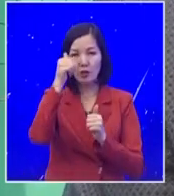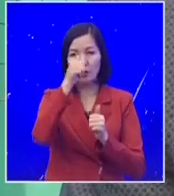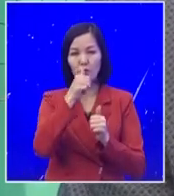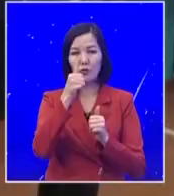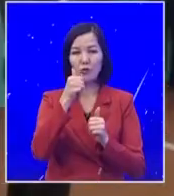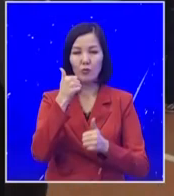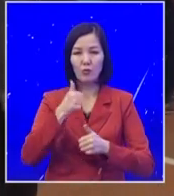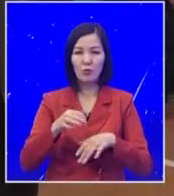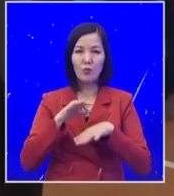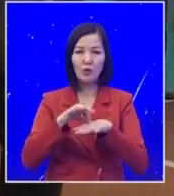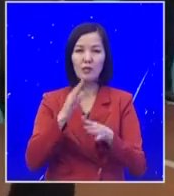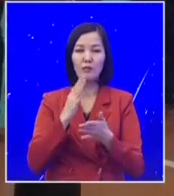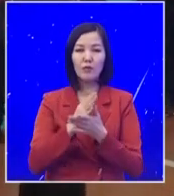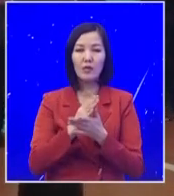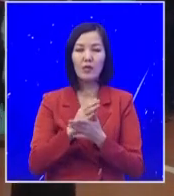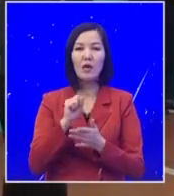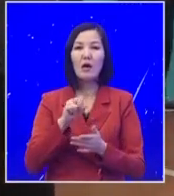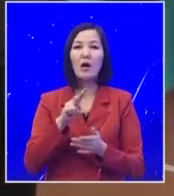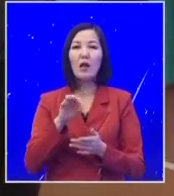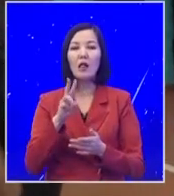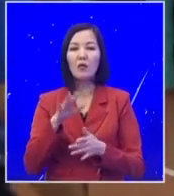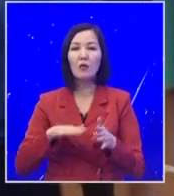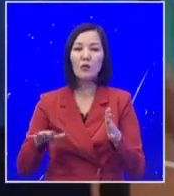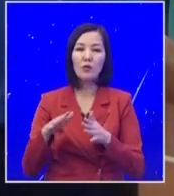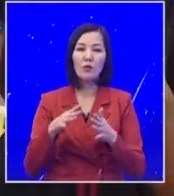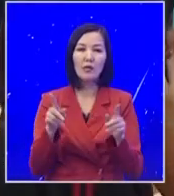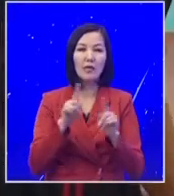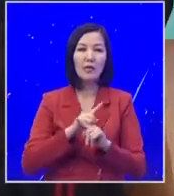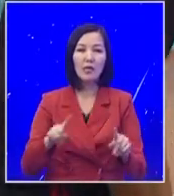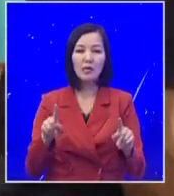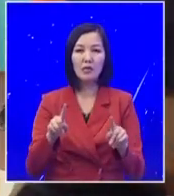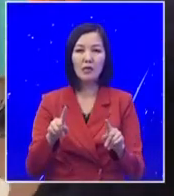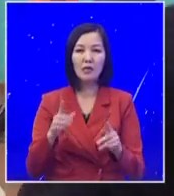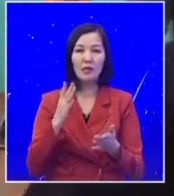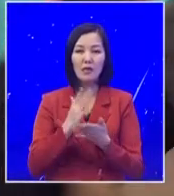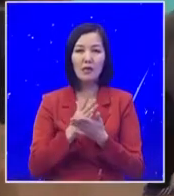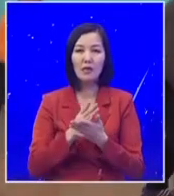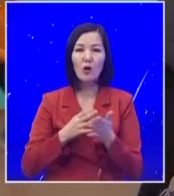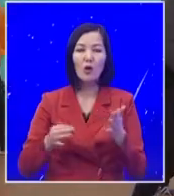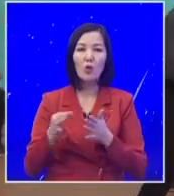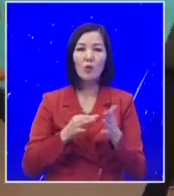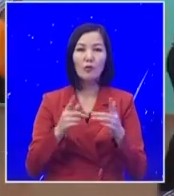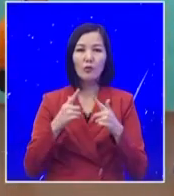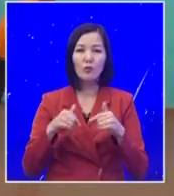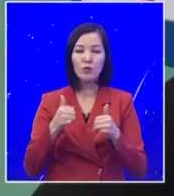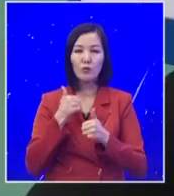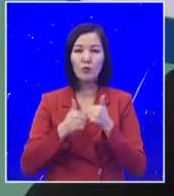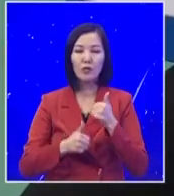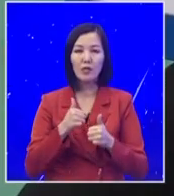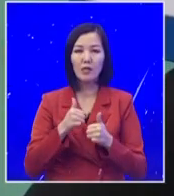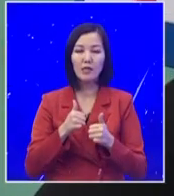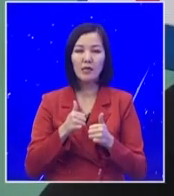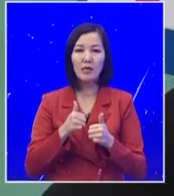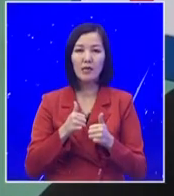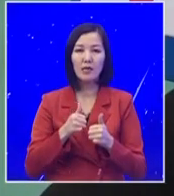тұрады бұл турнир. Волейбол ойыны Алакөл ауданының тұрғындары үшін ерекше орын алады. Облыс көлемінде ұйымдастырылатын турнирлерде бұл аймақтың